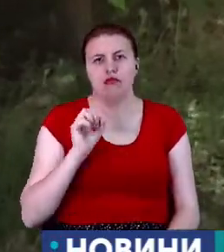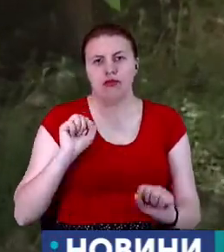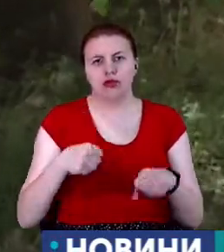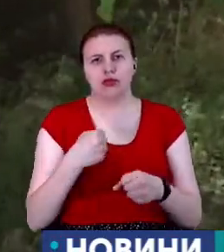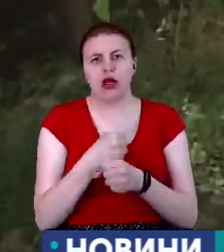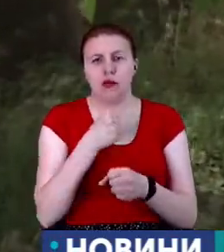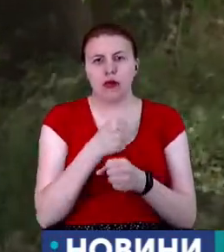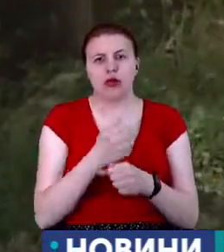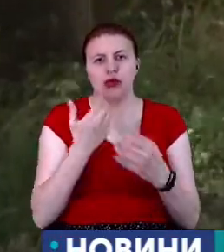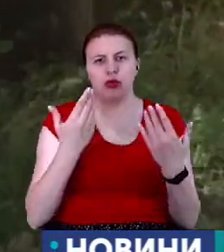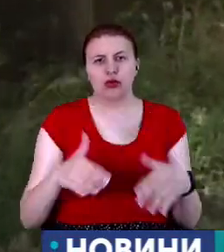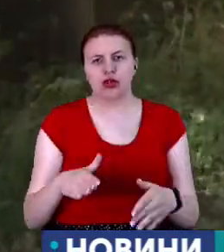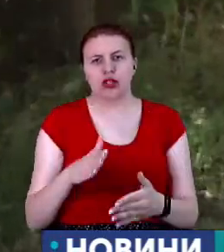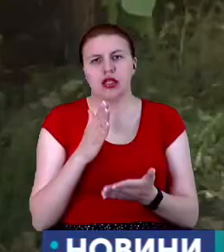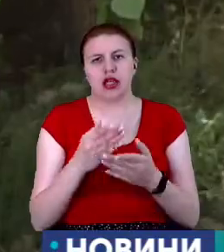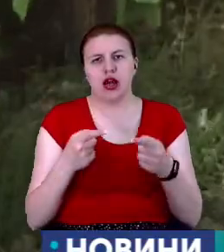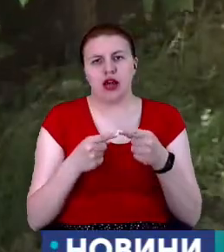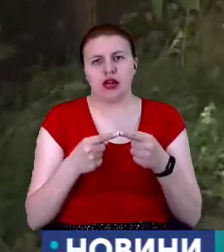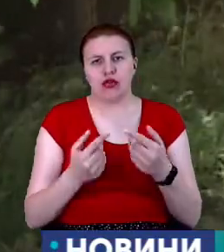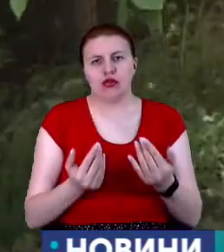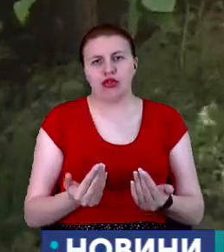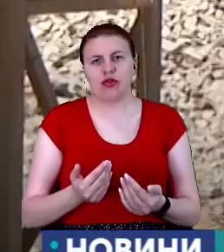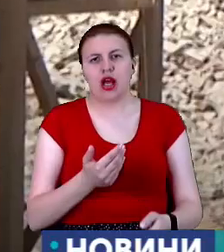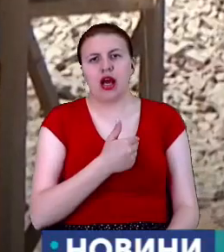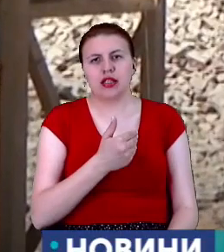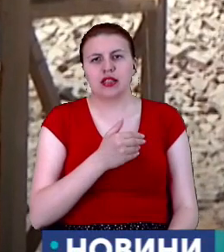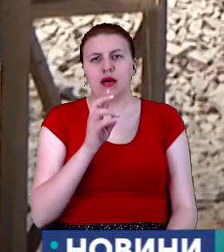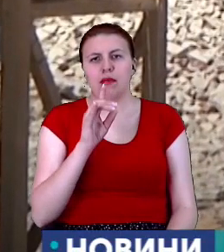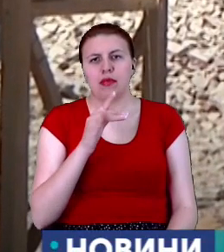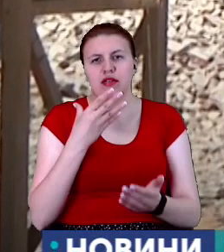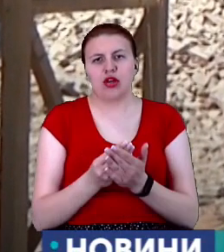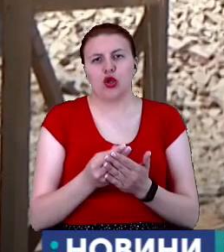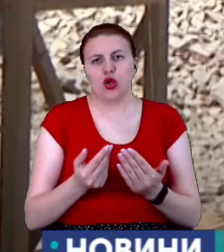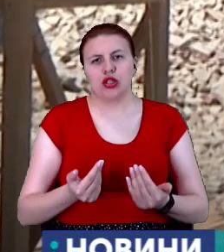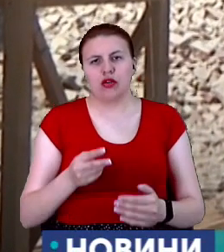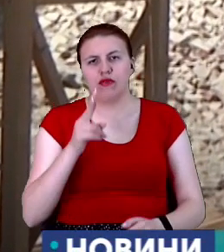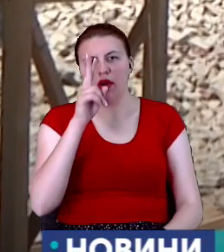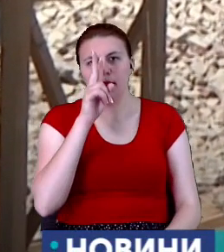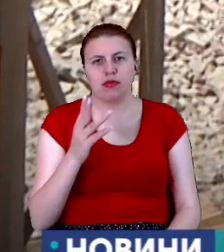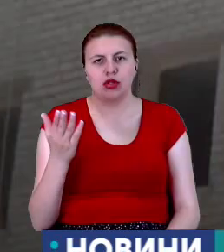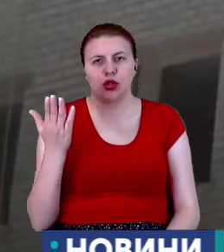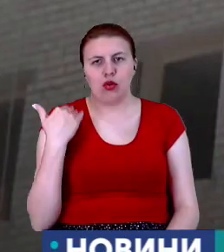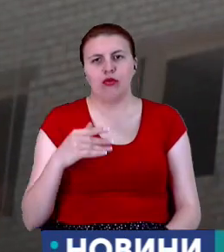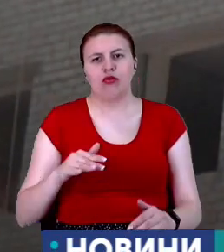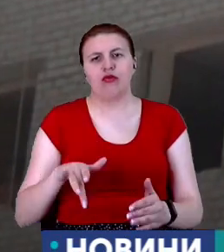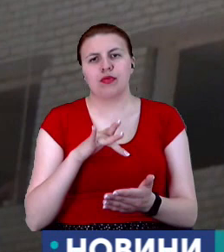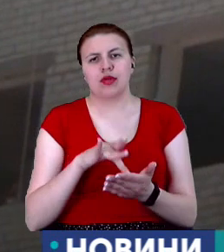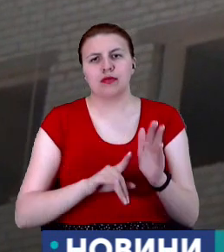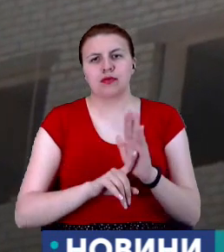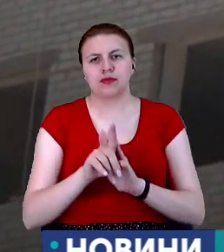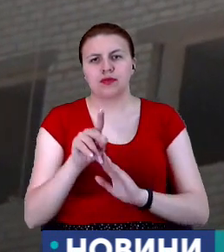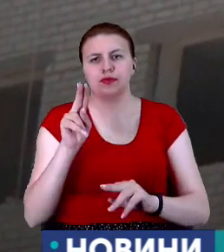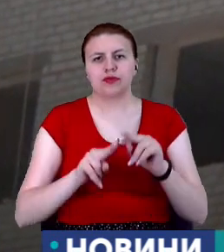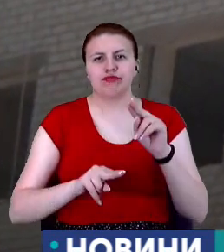есть арендованное жилье. Хотелось бы, конечно, свое. 2 місяці тому у місті розпочали будівництво гуртожитку